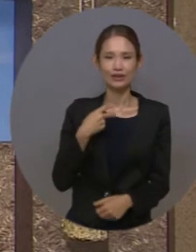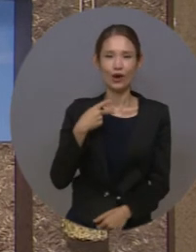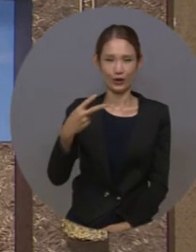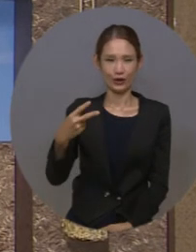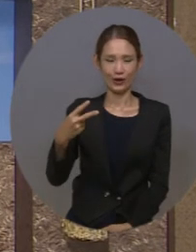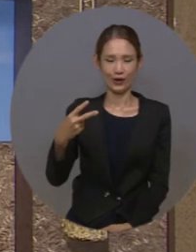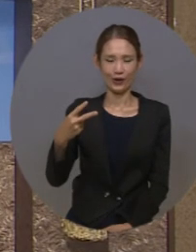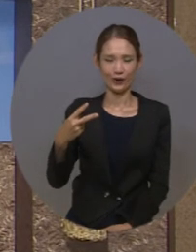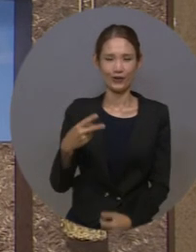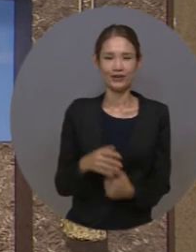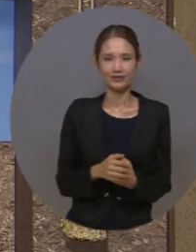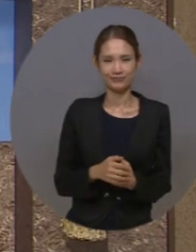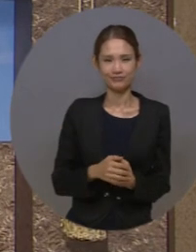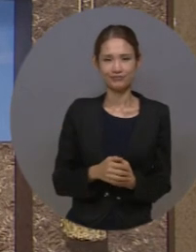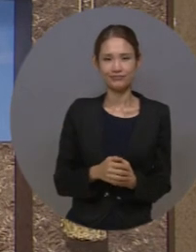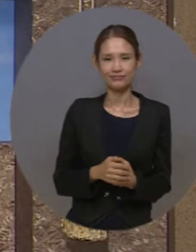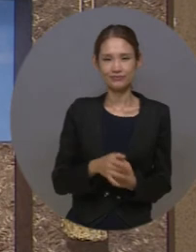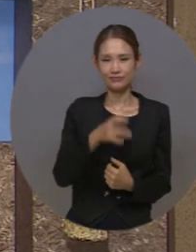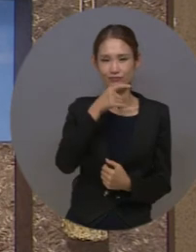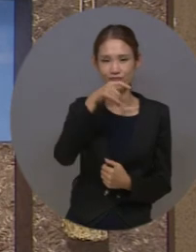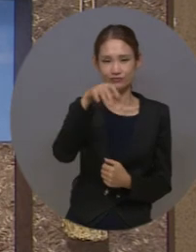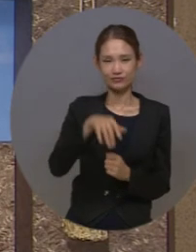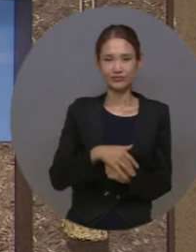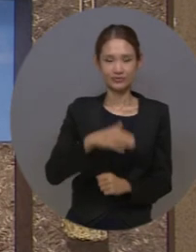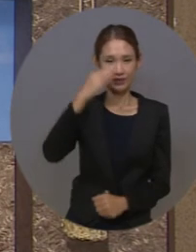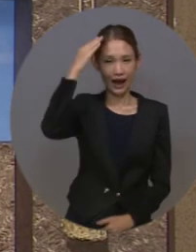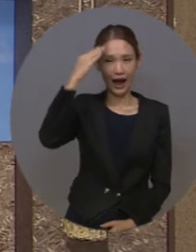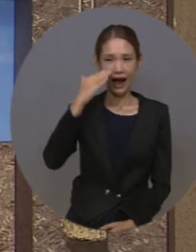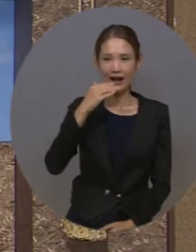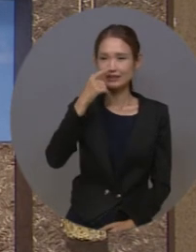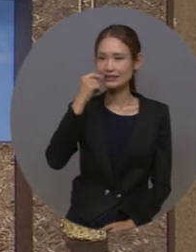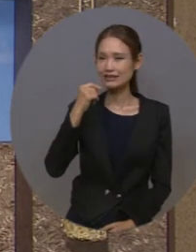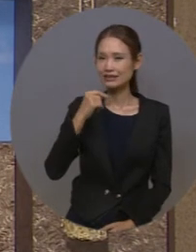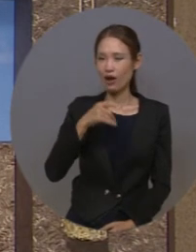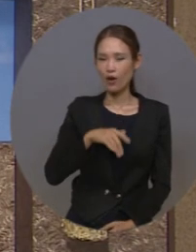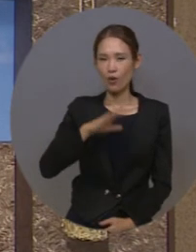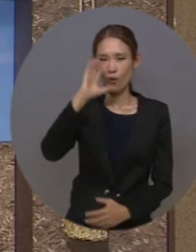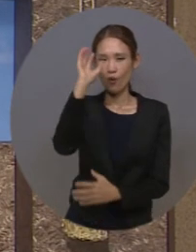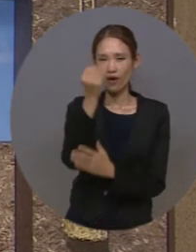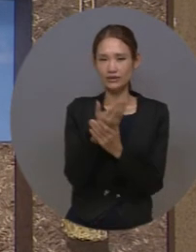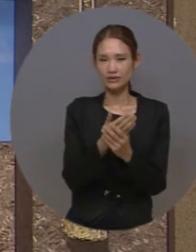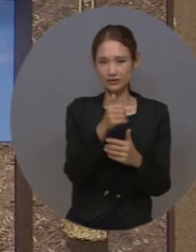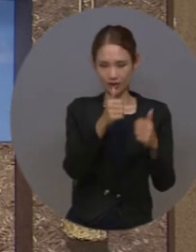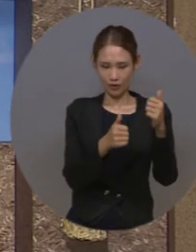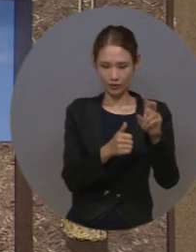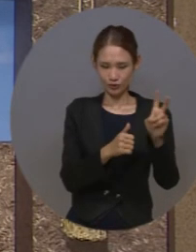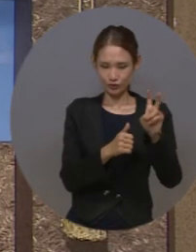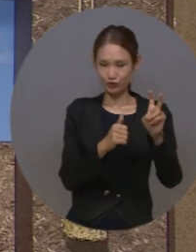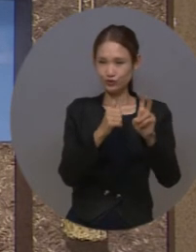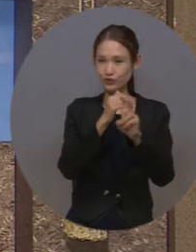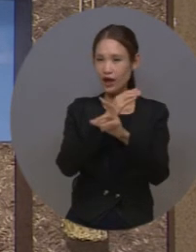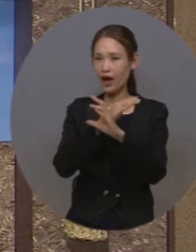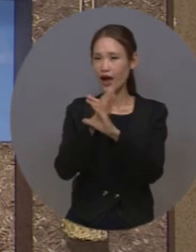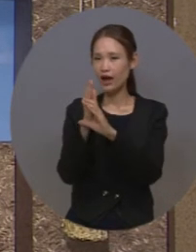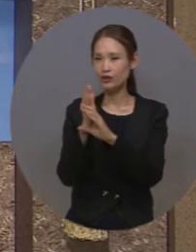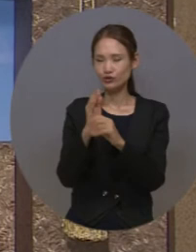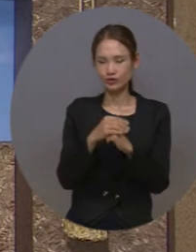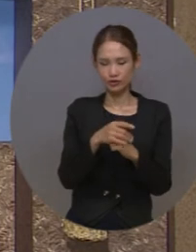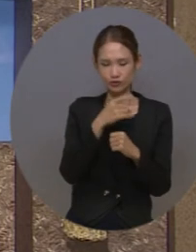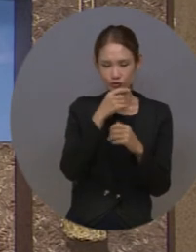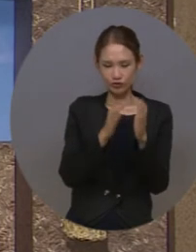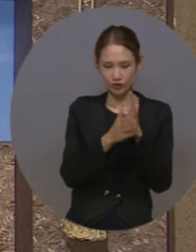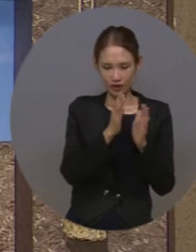했는데 예. 수원의 이제 그 한일 월드컵이 20개 개최 도시 중에서 수원이 가장 준비가 잘 돼